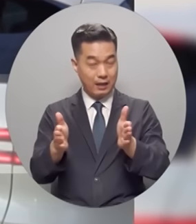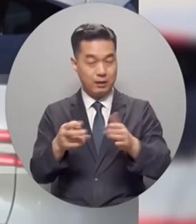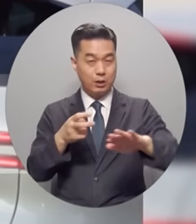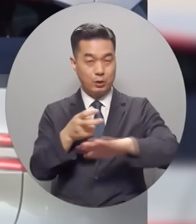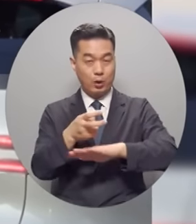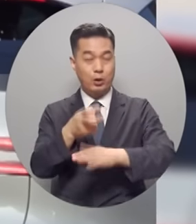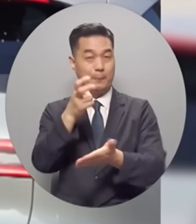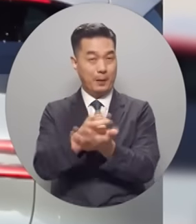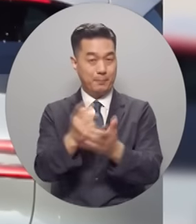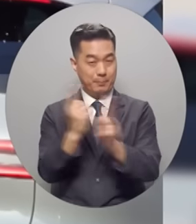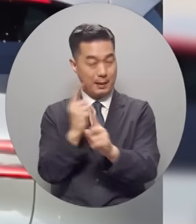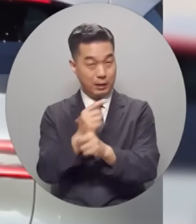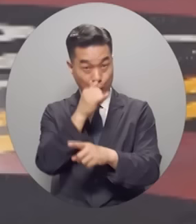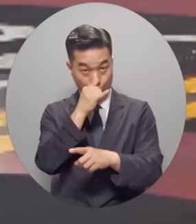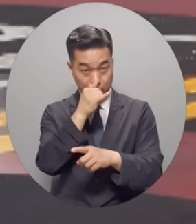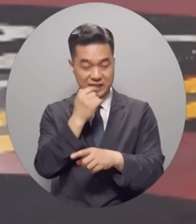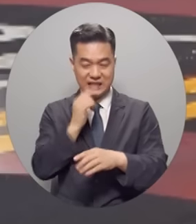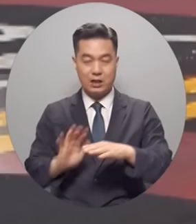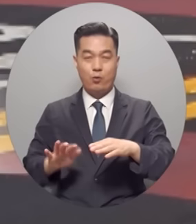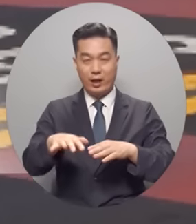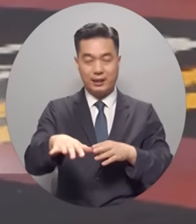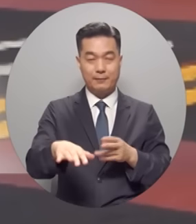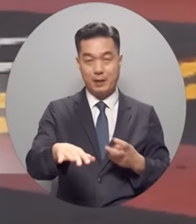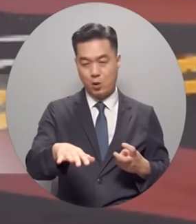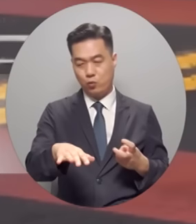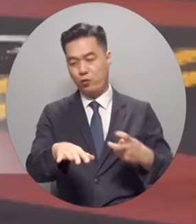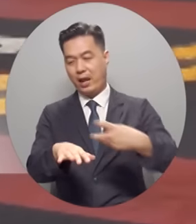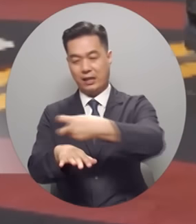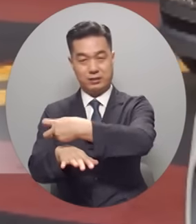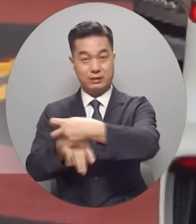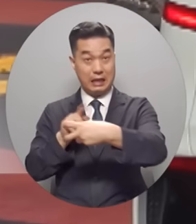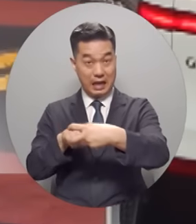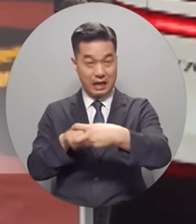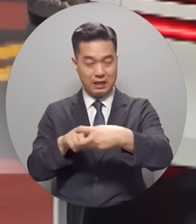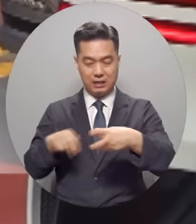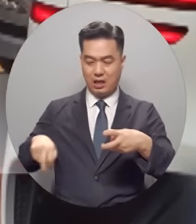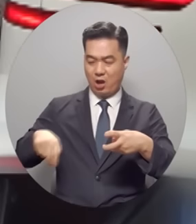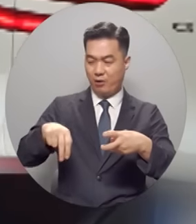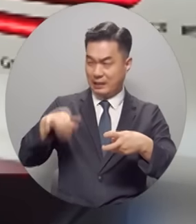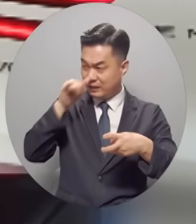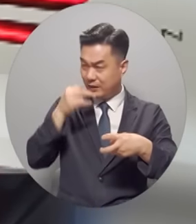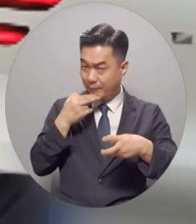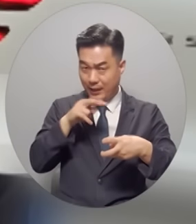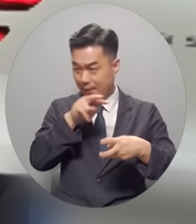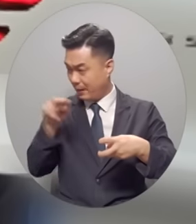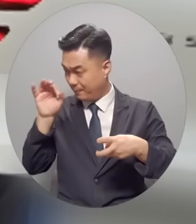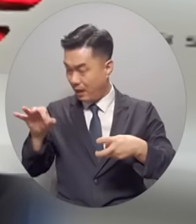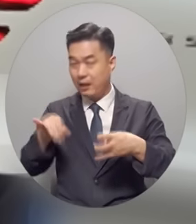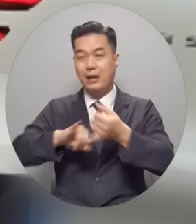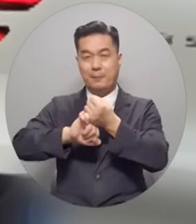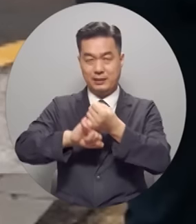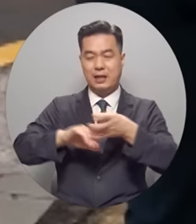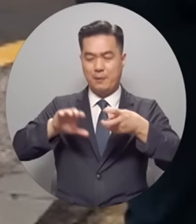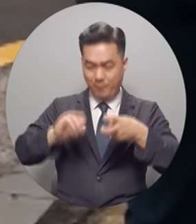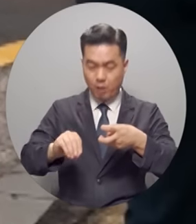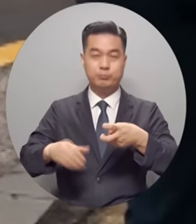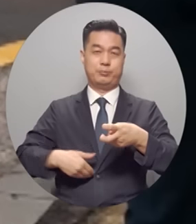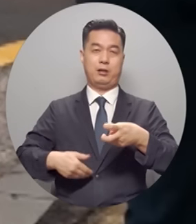도로교통법에 따르면 횡단보도를 끼고 우회전하는 차량은 길을 건너려는 보행자가 있을 경우 반드시 멈춰야